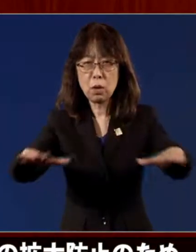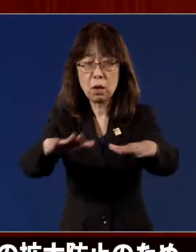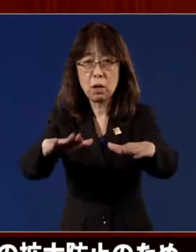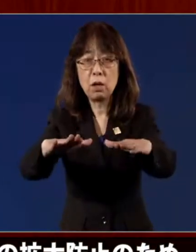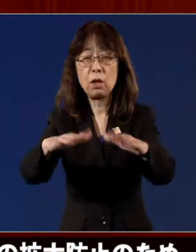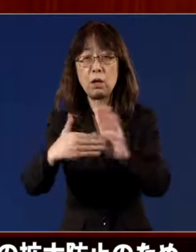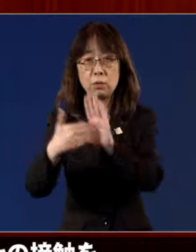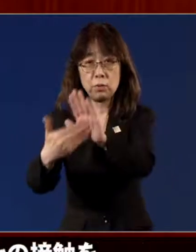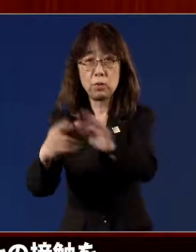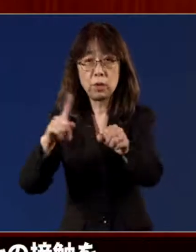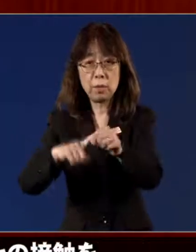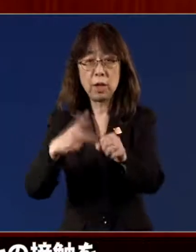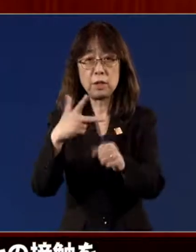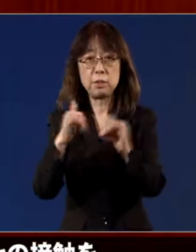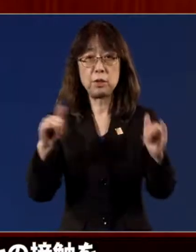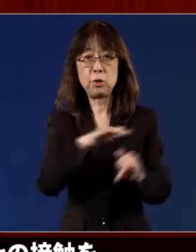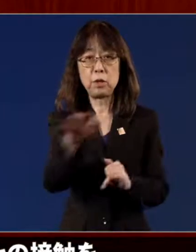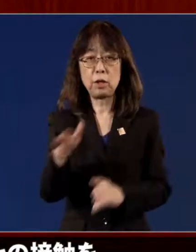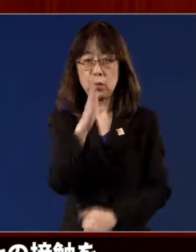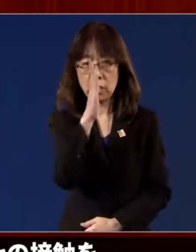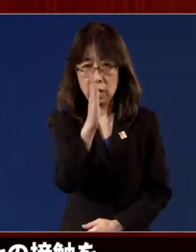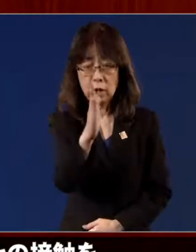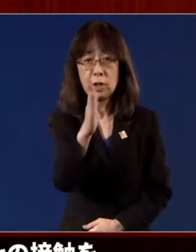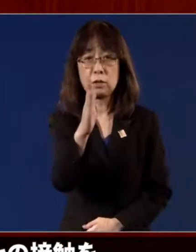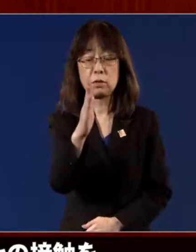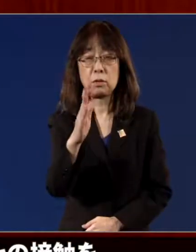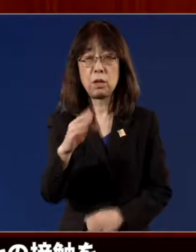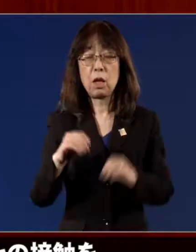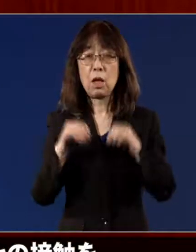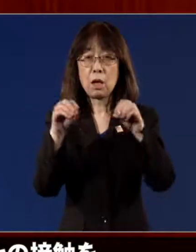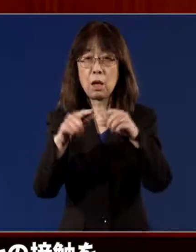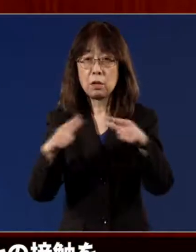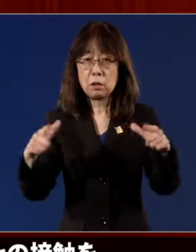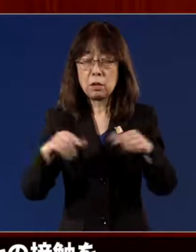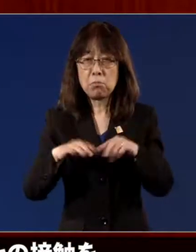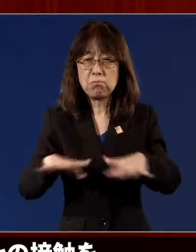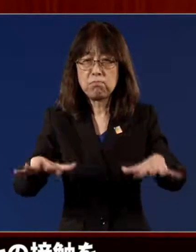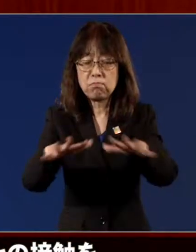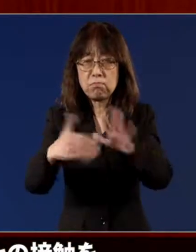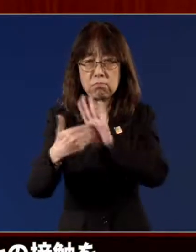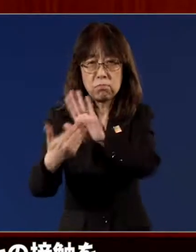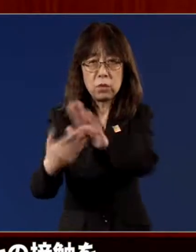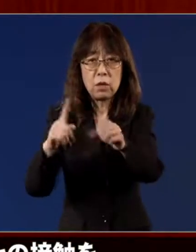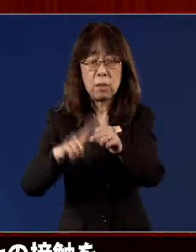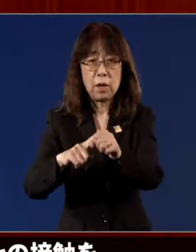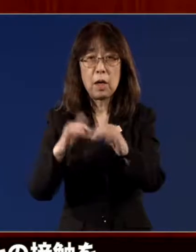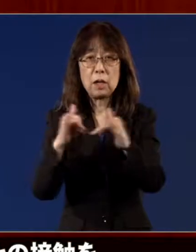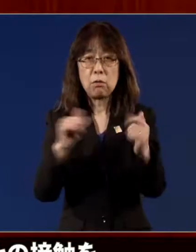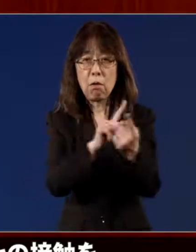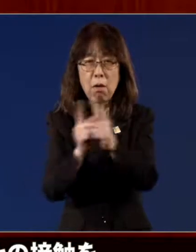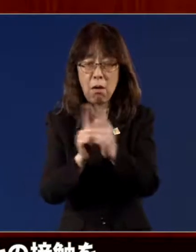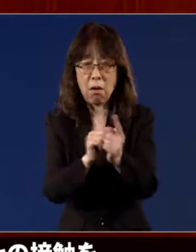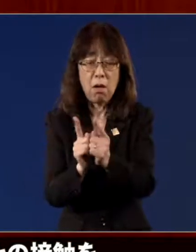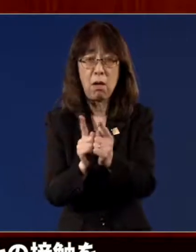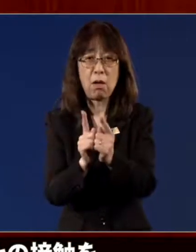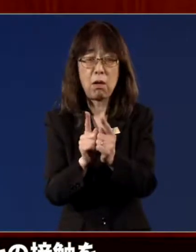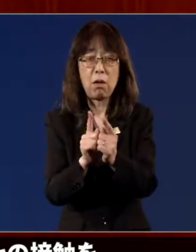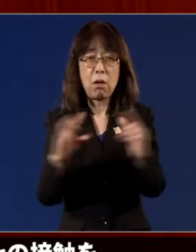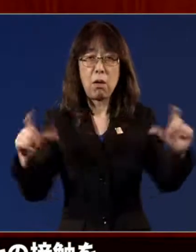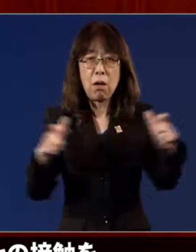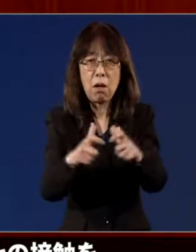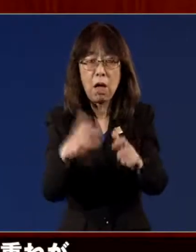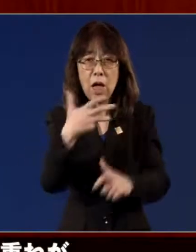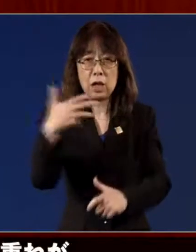です感染拡大防止に向けて人との接触を8割減らすためのご協力をお願いいたし